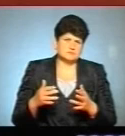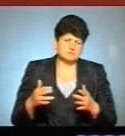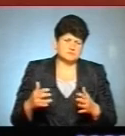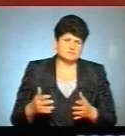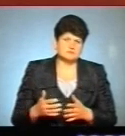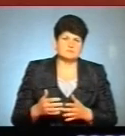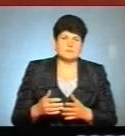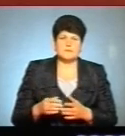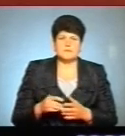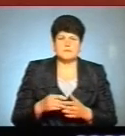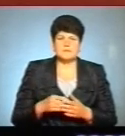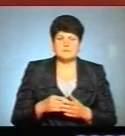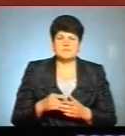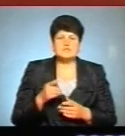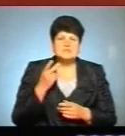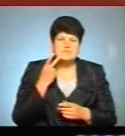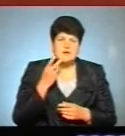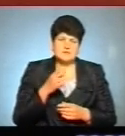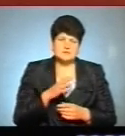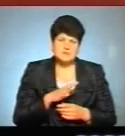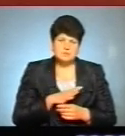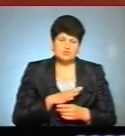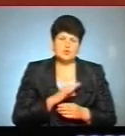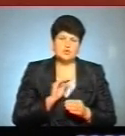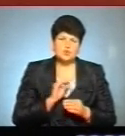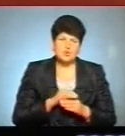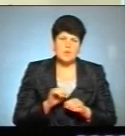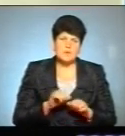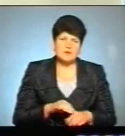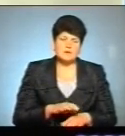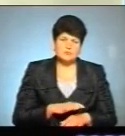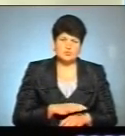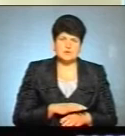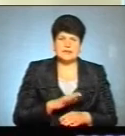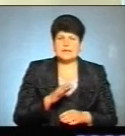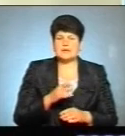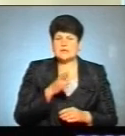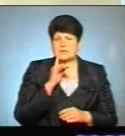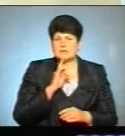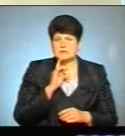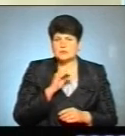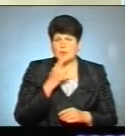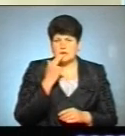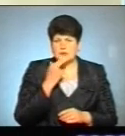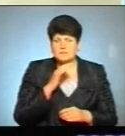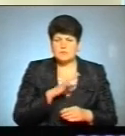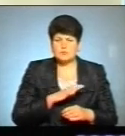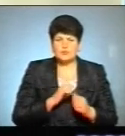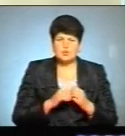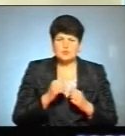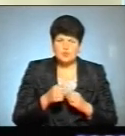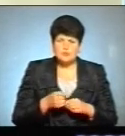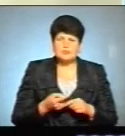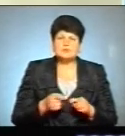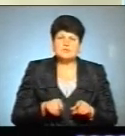ліцензовані препарати, вони завжди були і додаткове прибирання. Тому що і сезонний грип, який приходив щороку, він також для